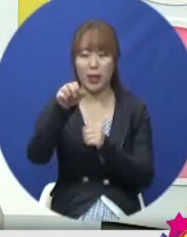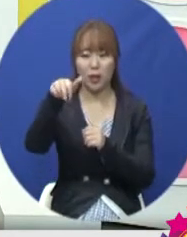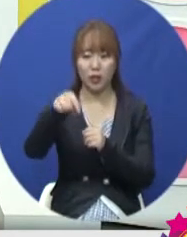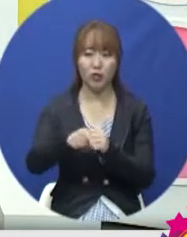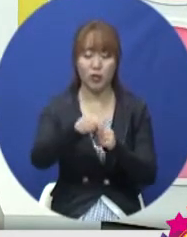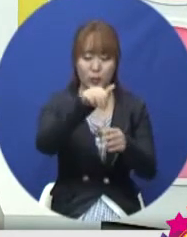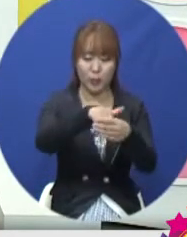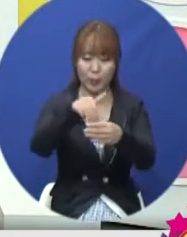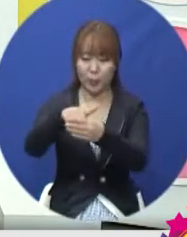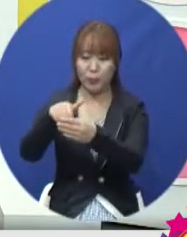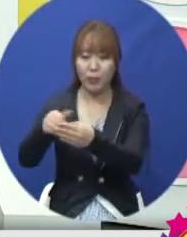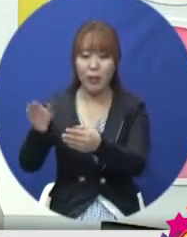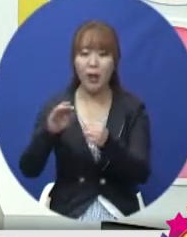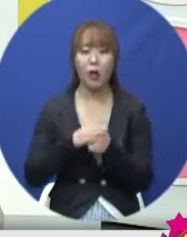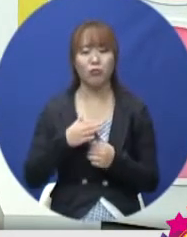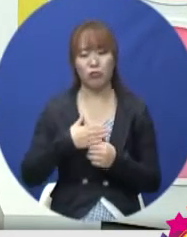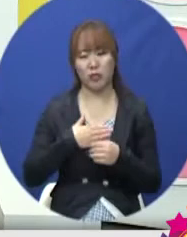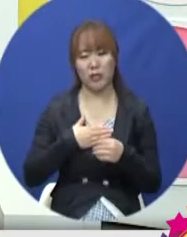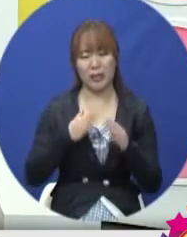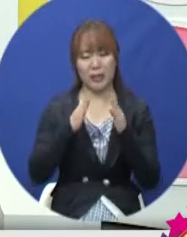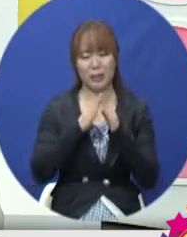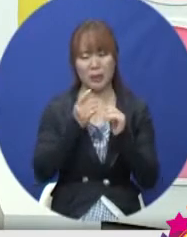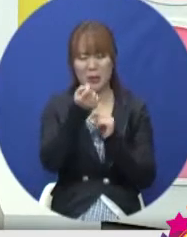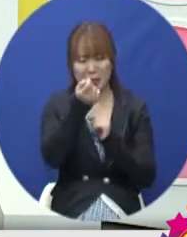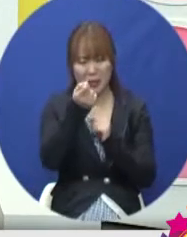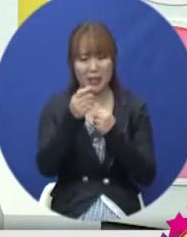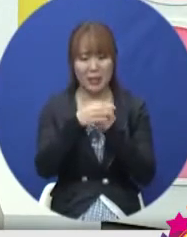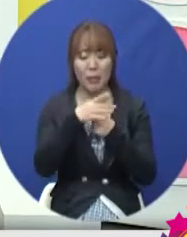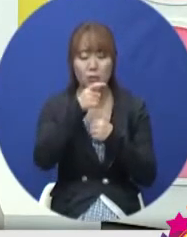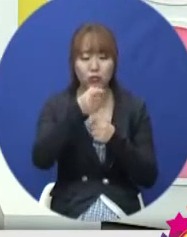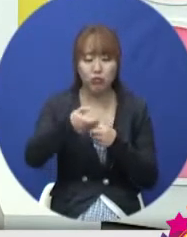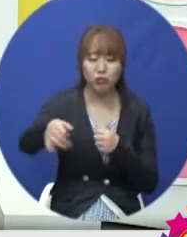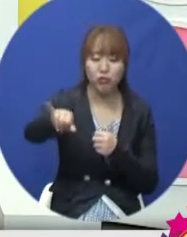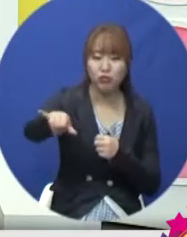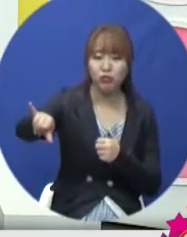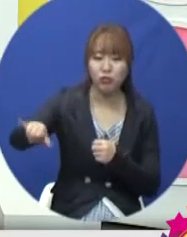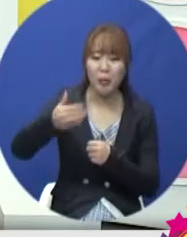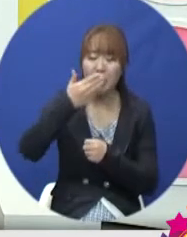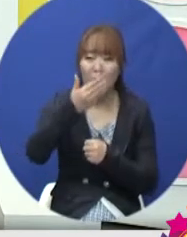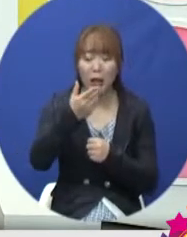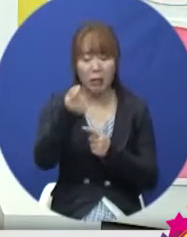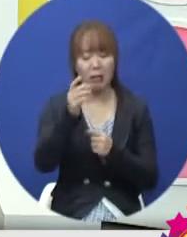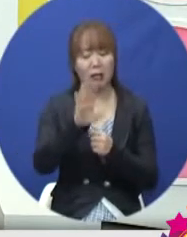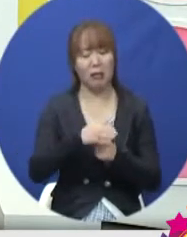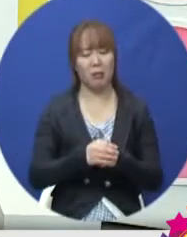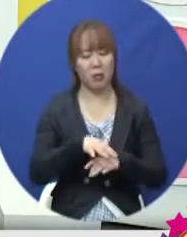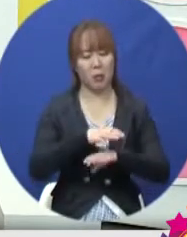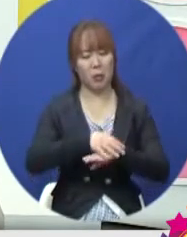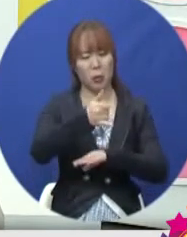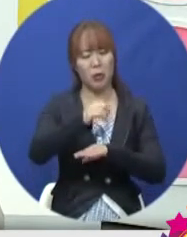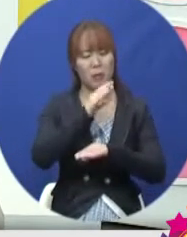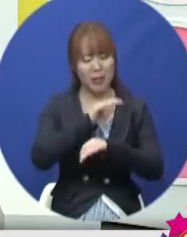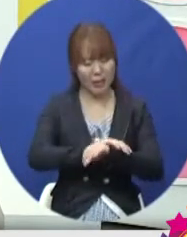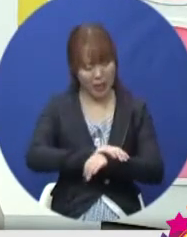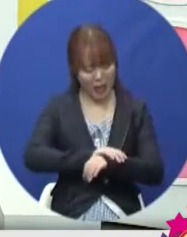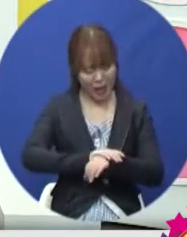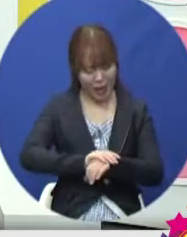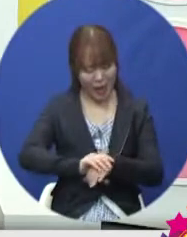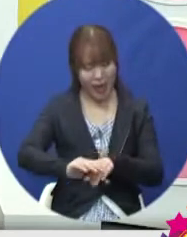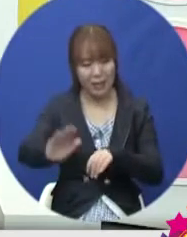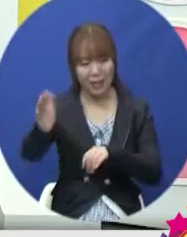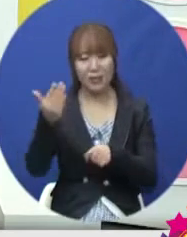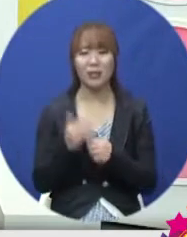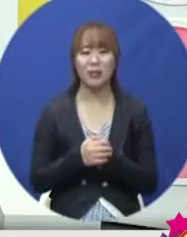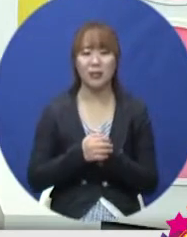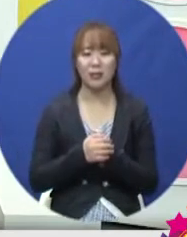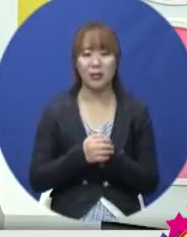네. 근데 이제 우리는 조금이니까 물을 줄 수 있잖아요. 네. 농사가 너무 잘 된 거야.